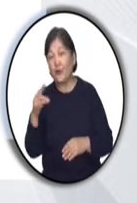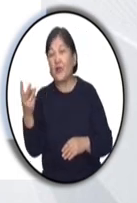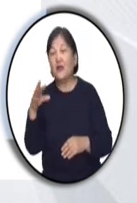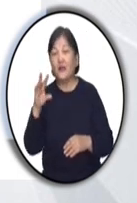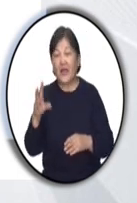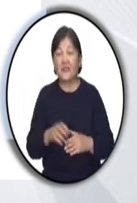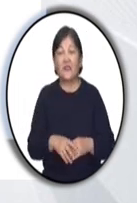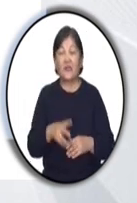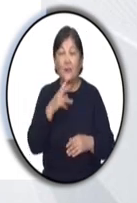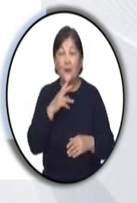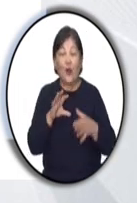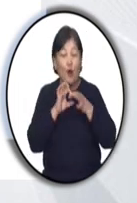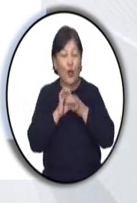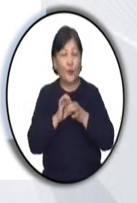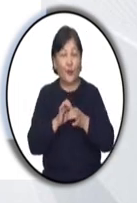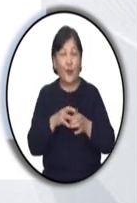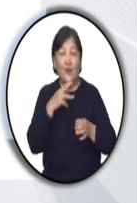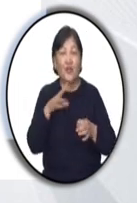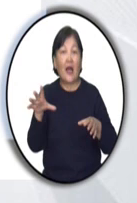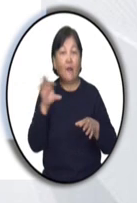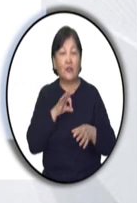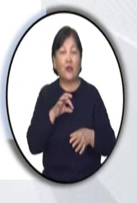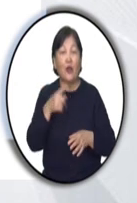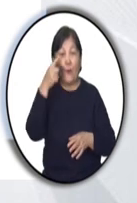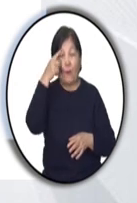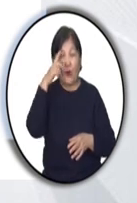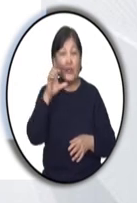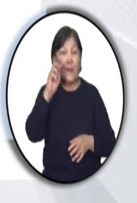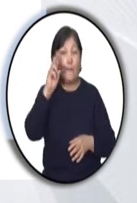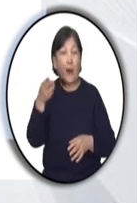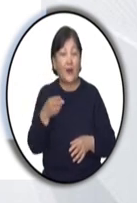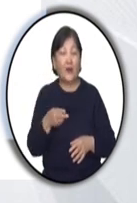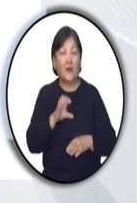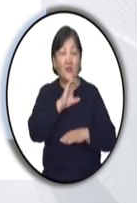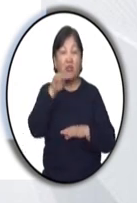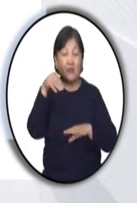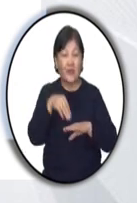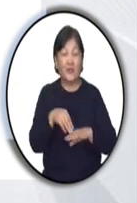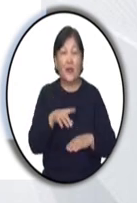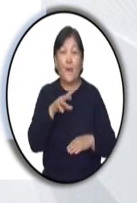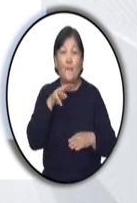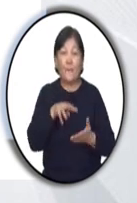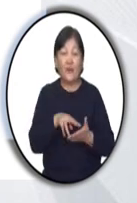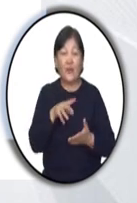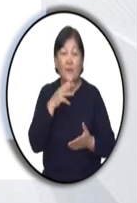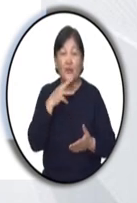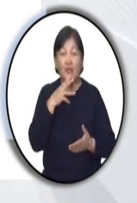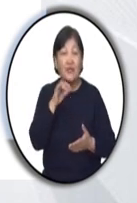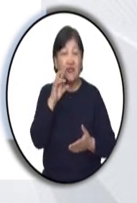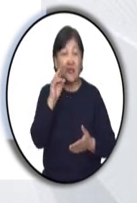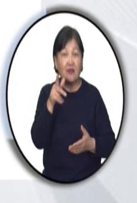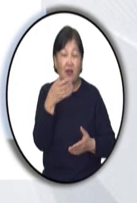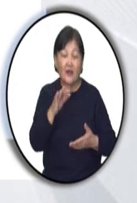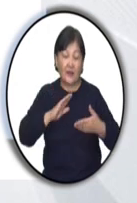данс, валютын ханшиг, валютын төрөл нөөцтэй холбоотой мэдээлэл авах гэж байгаа бол Монгол банкны мэдээллийн сан, мөн үндэсний статистикийн